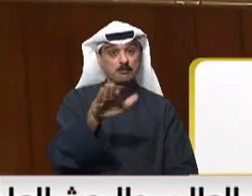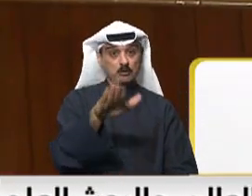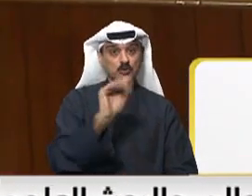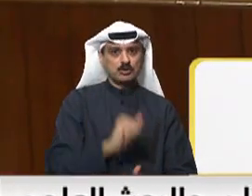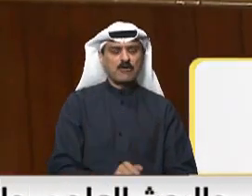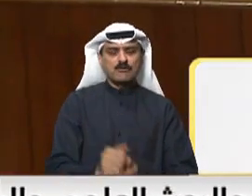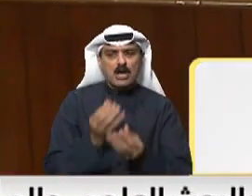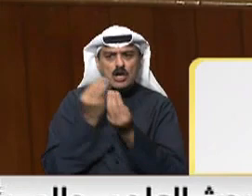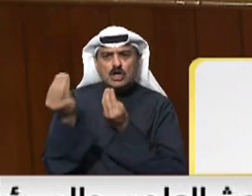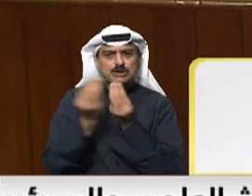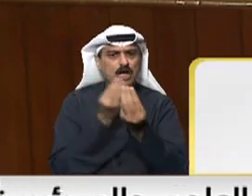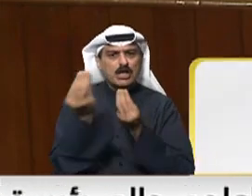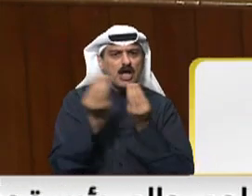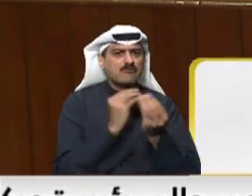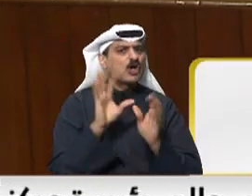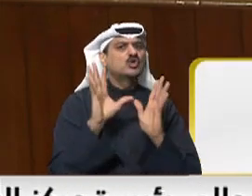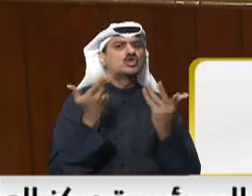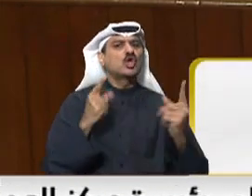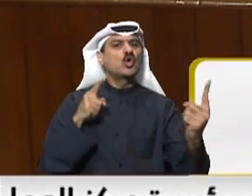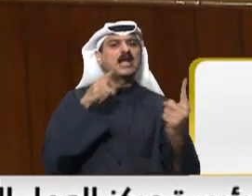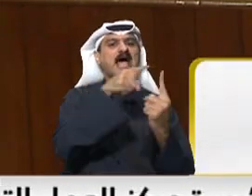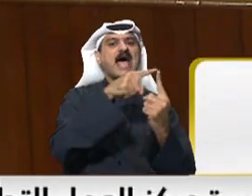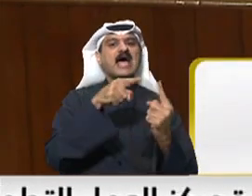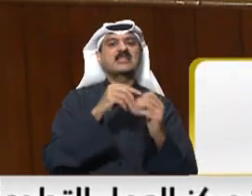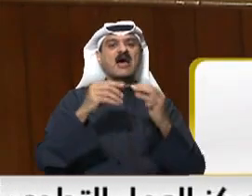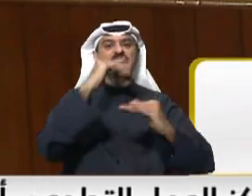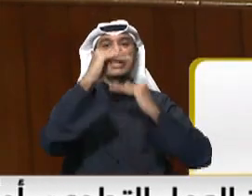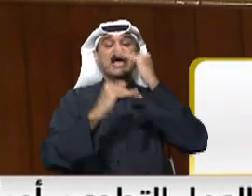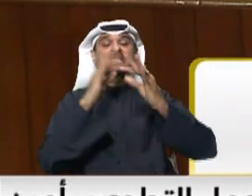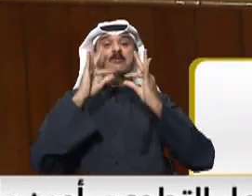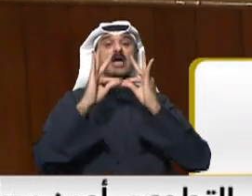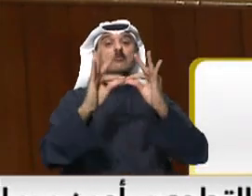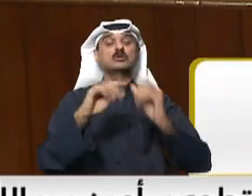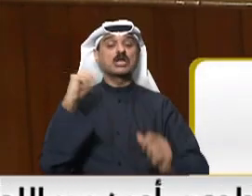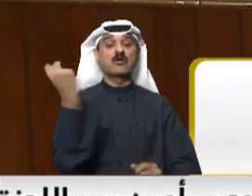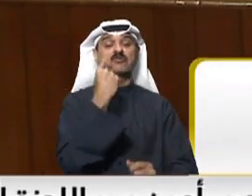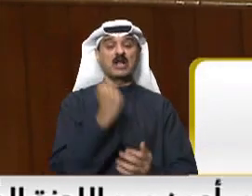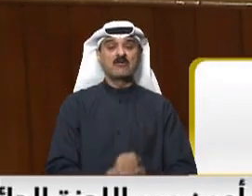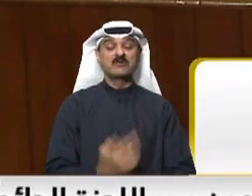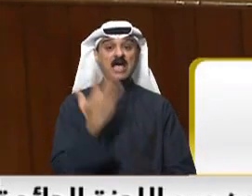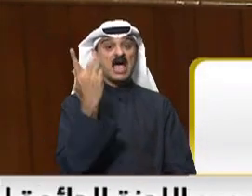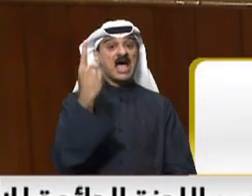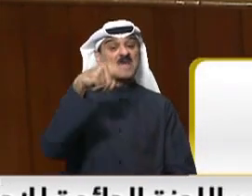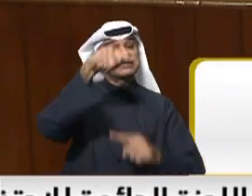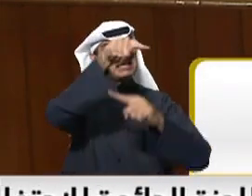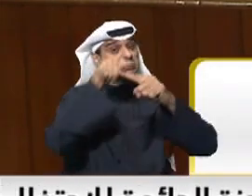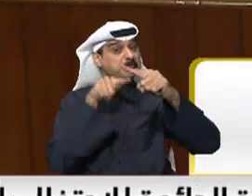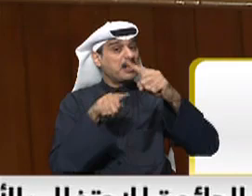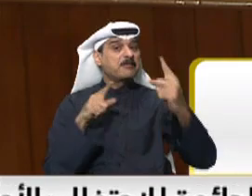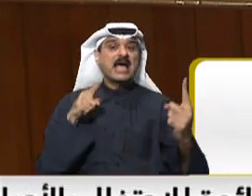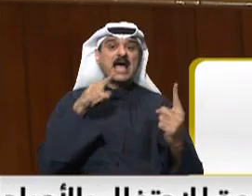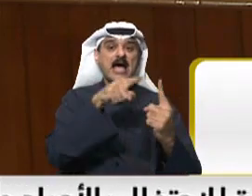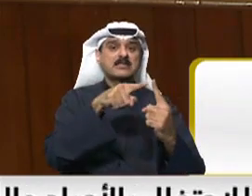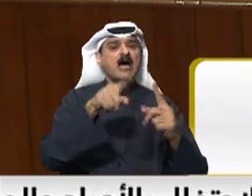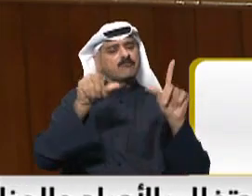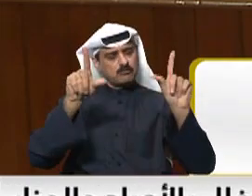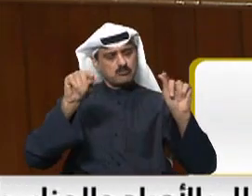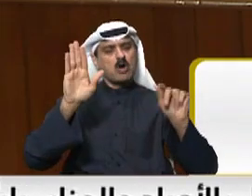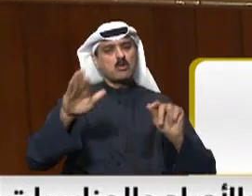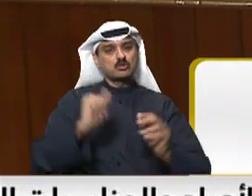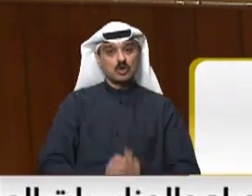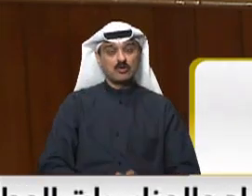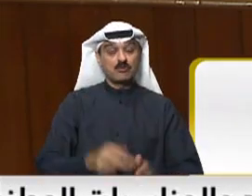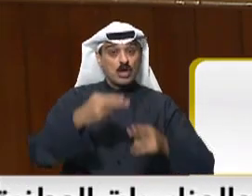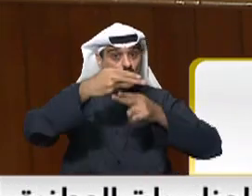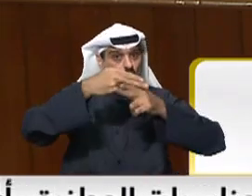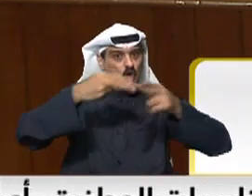النقاش اليوم أنه أهداف التنمية المستدامة عالميا تم تحقيق 15% فقط من هذه الأهداف، ولكن دولة الكويت ضمن